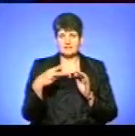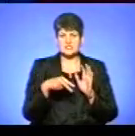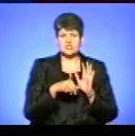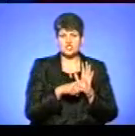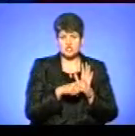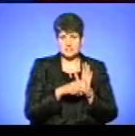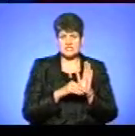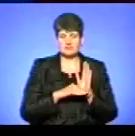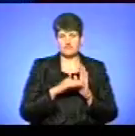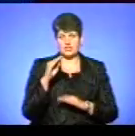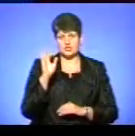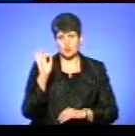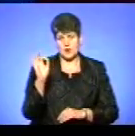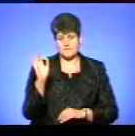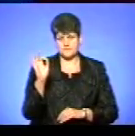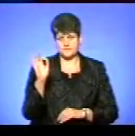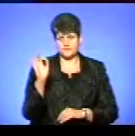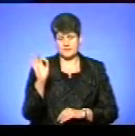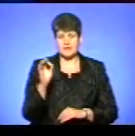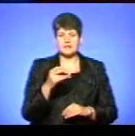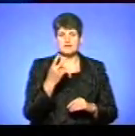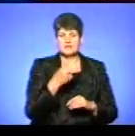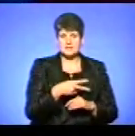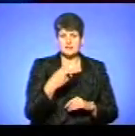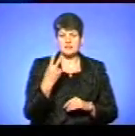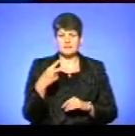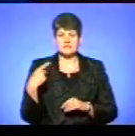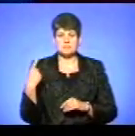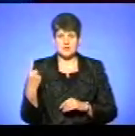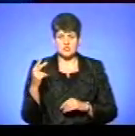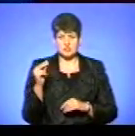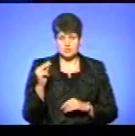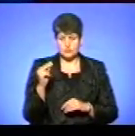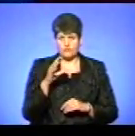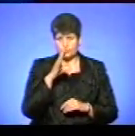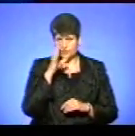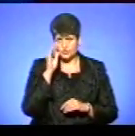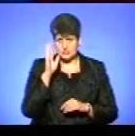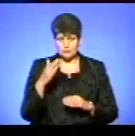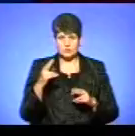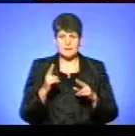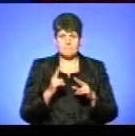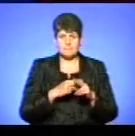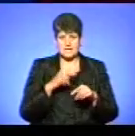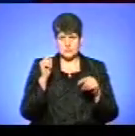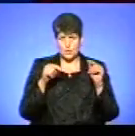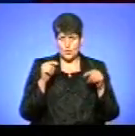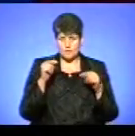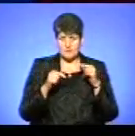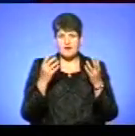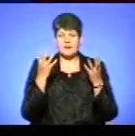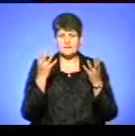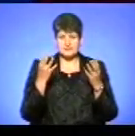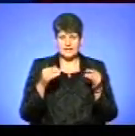21-26, вище нуля. На 20 та 21 число вночі буде без істотних опадів, а от на